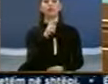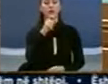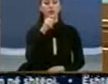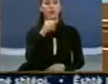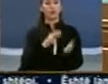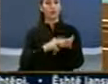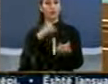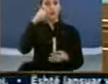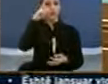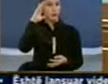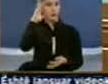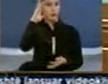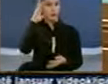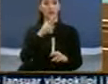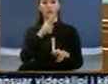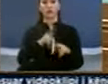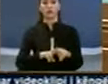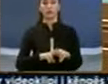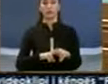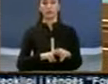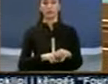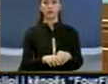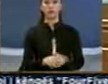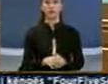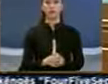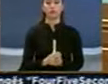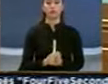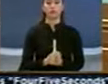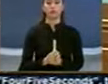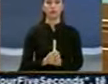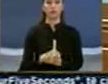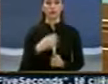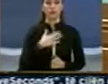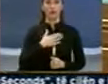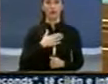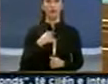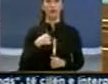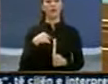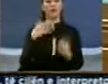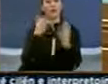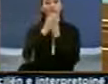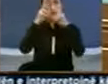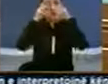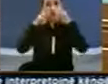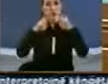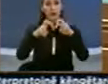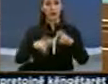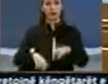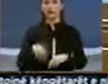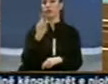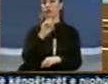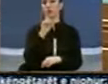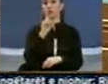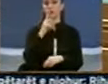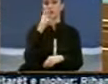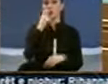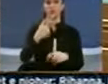përgjegjësinë më të lartë dhe ka marrë një vendim të tillë. Unë nuk hy të analizoj sepse çdo gjë në protesta është